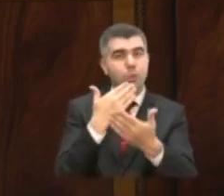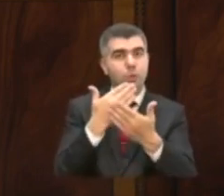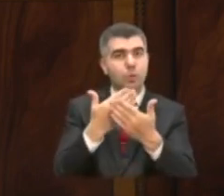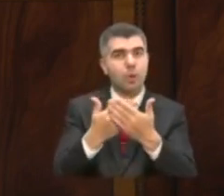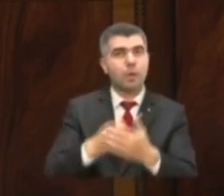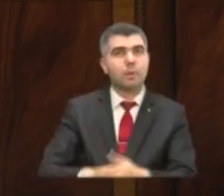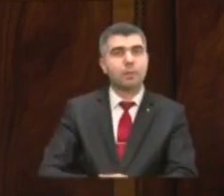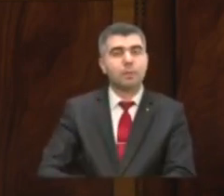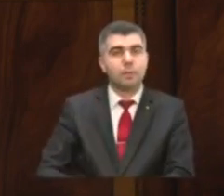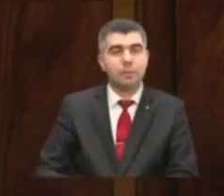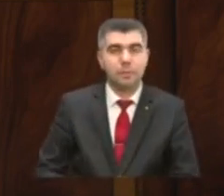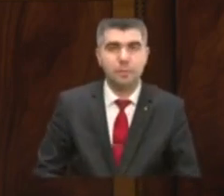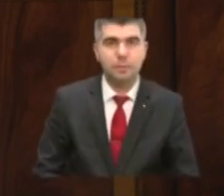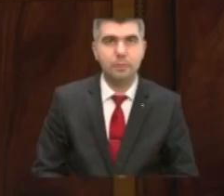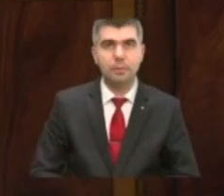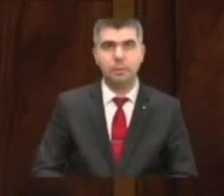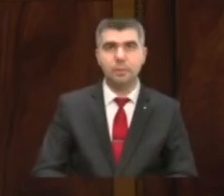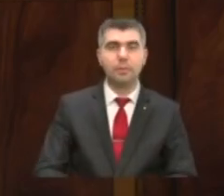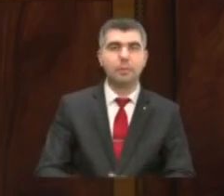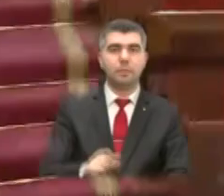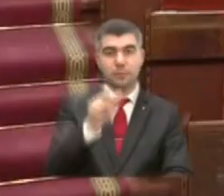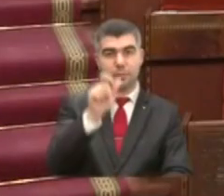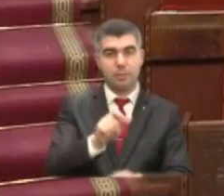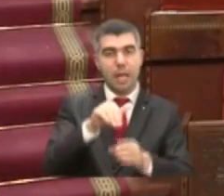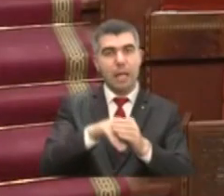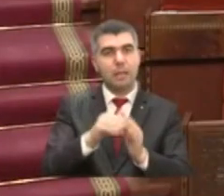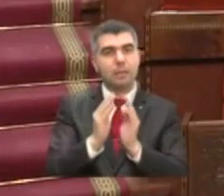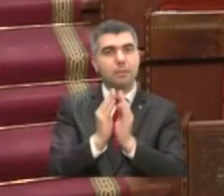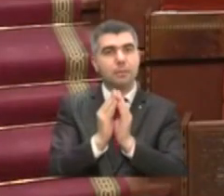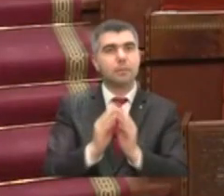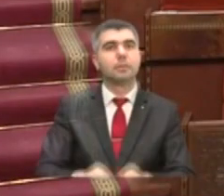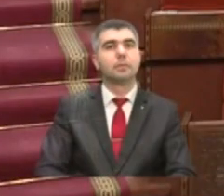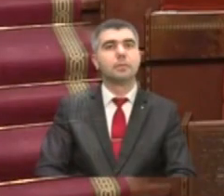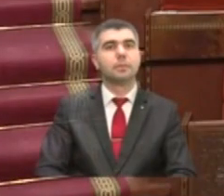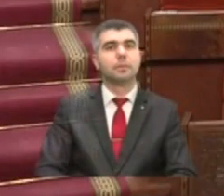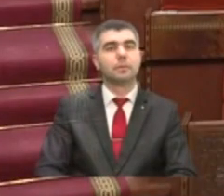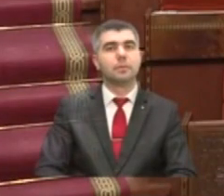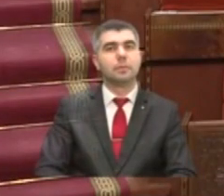اليوم. شكرا للسيد النائب،